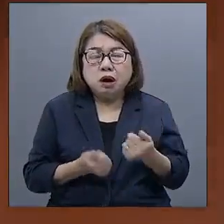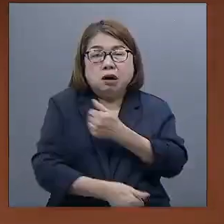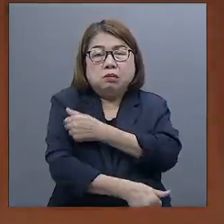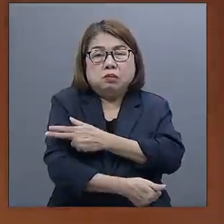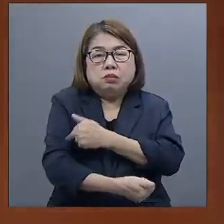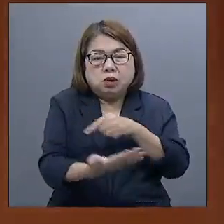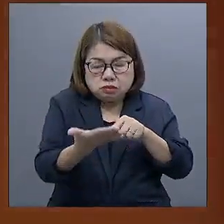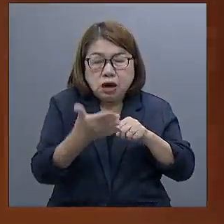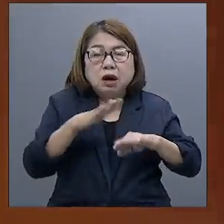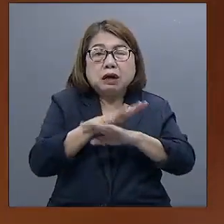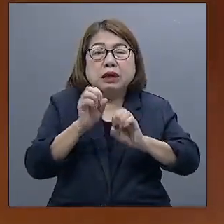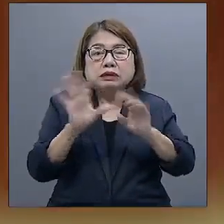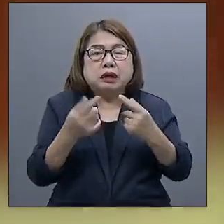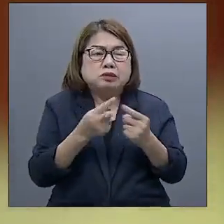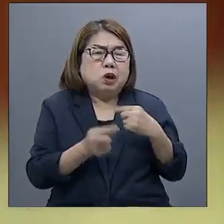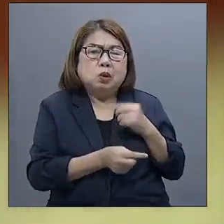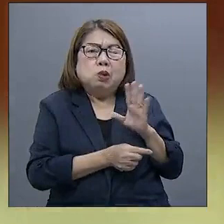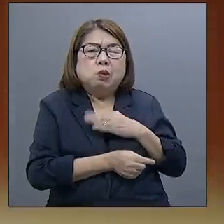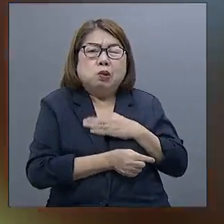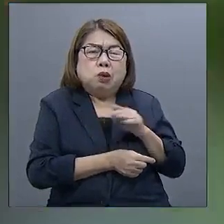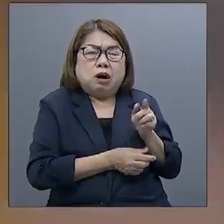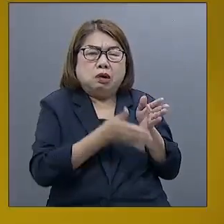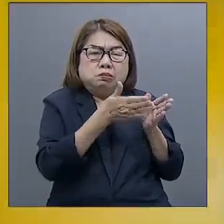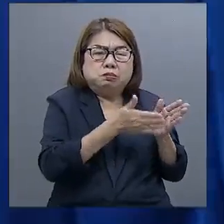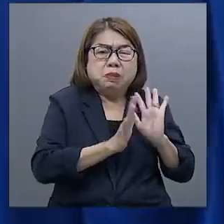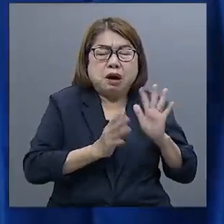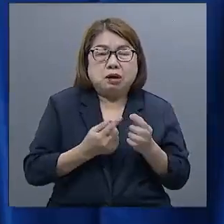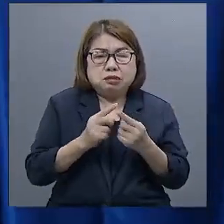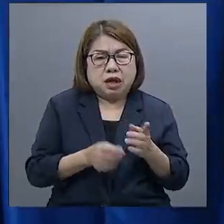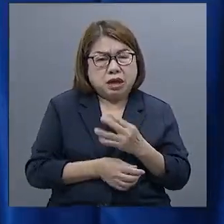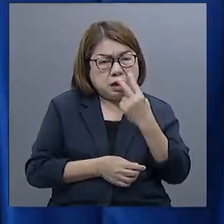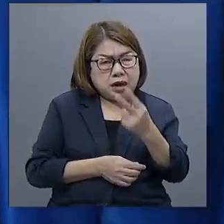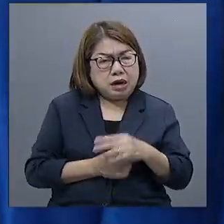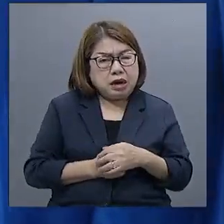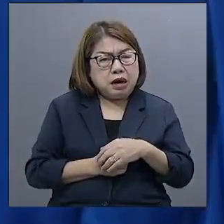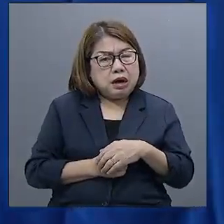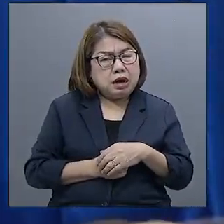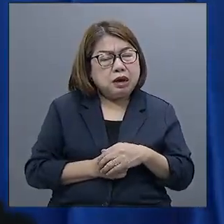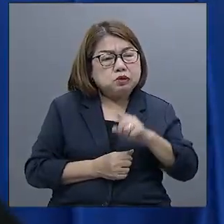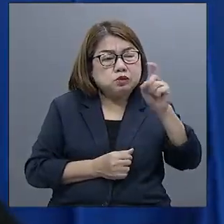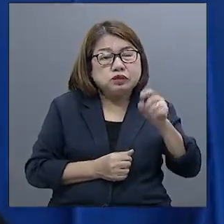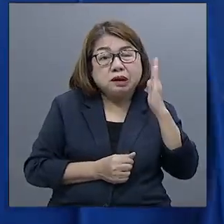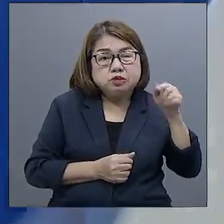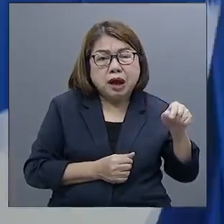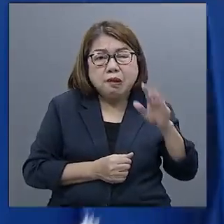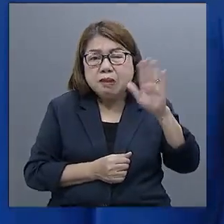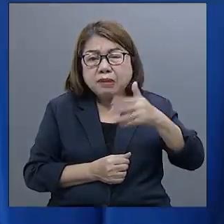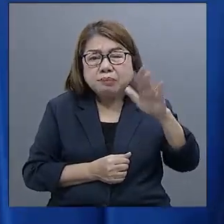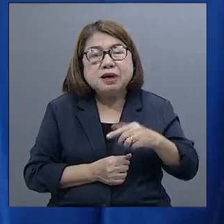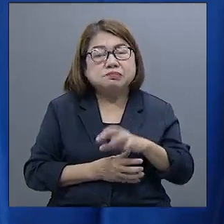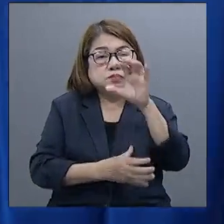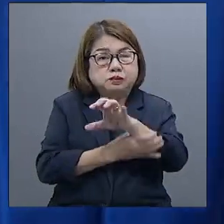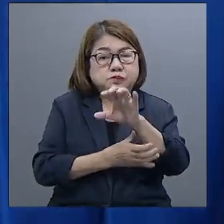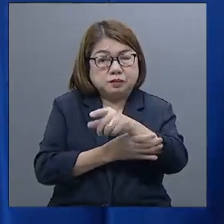แต่ว่าก็ไม่กล้าเอาเรื่องกับนายสายชลแต่เมื่อ 3วันก่อนนายสายชลเห็นว่าเด็กไม่มารับยาหลายวันจึงข่มขู่ทำร้ายลูกชาย